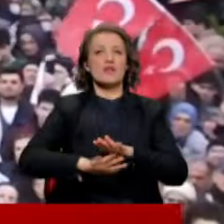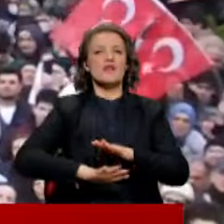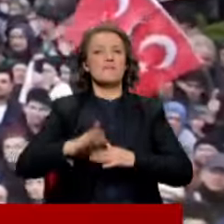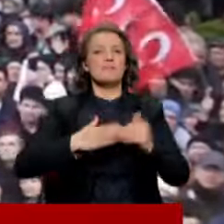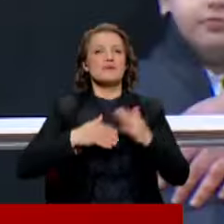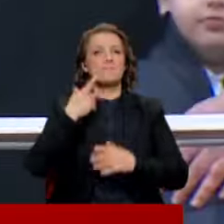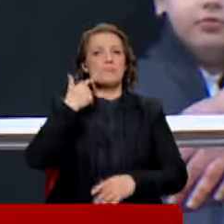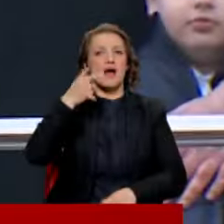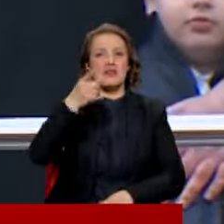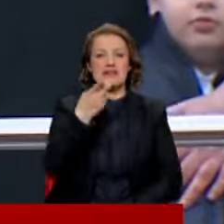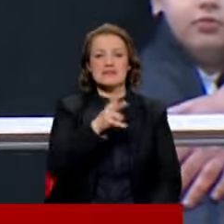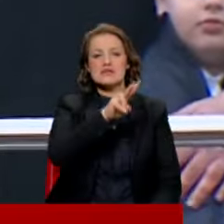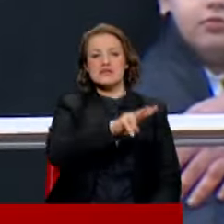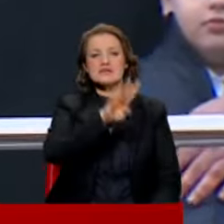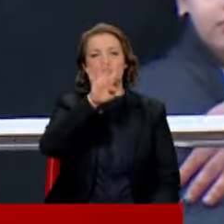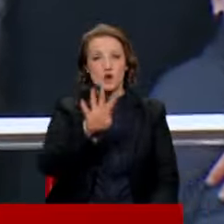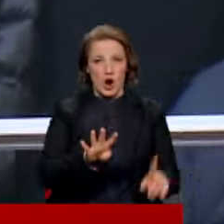Bakanlığı